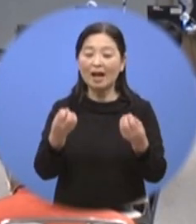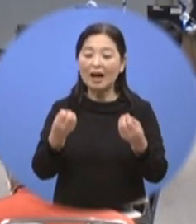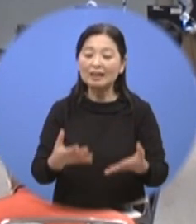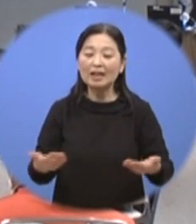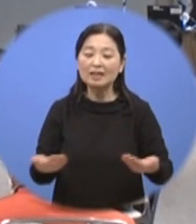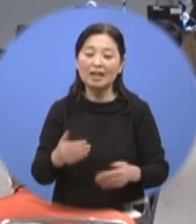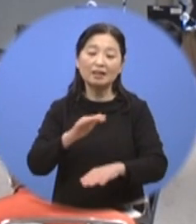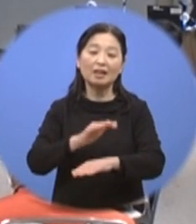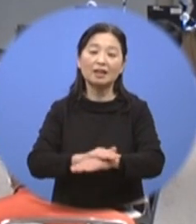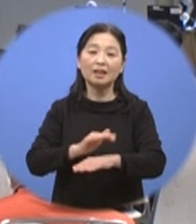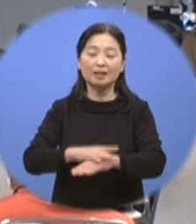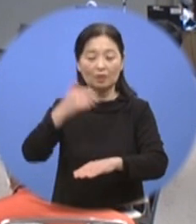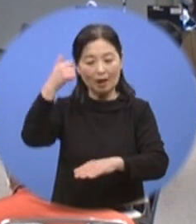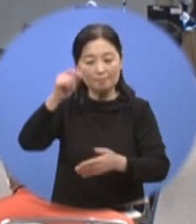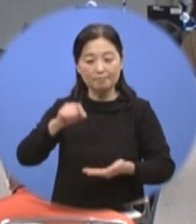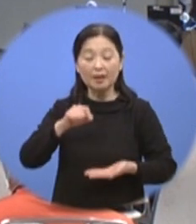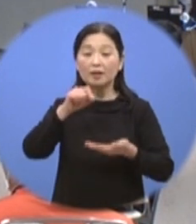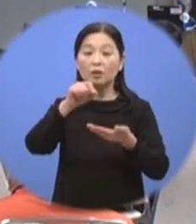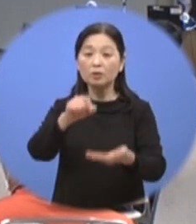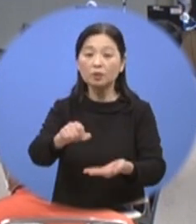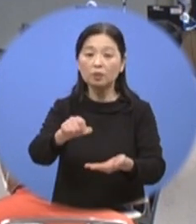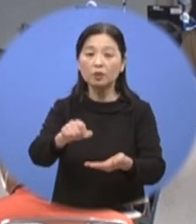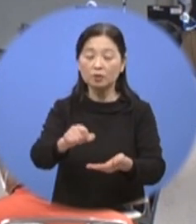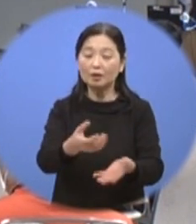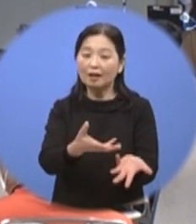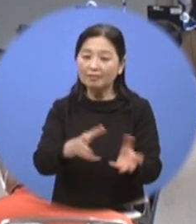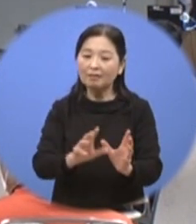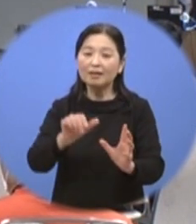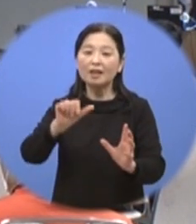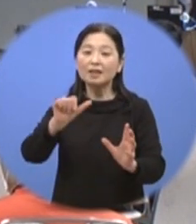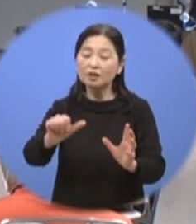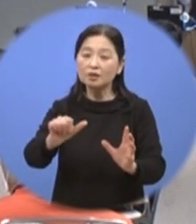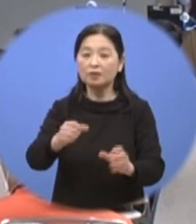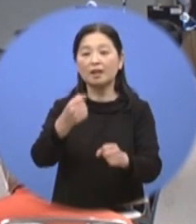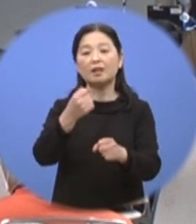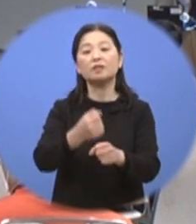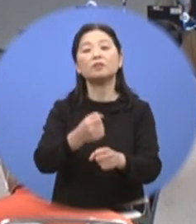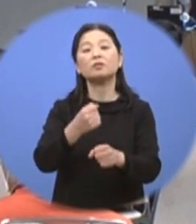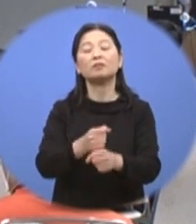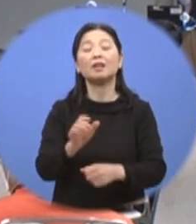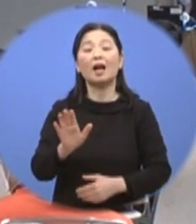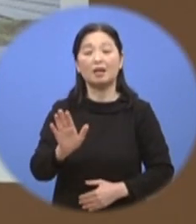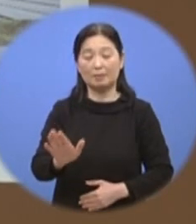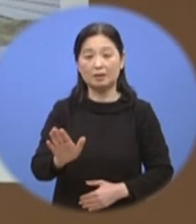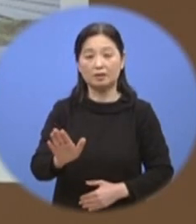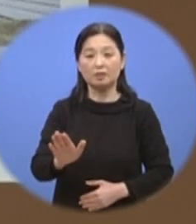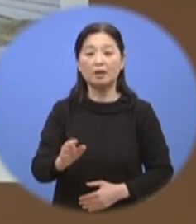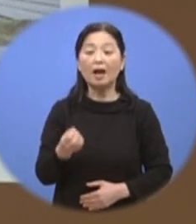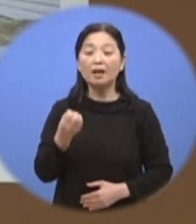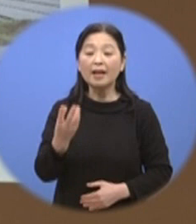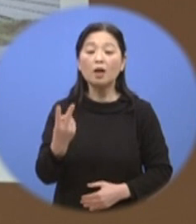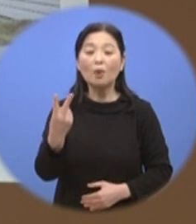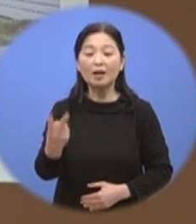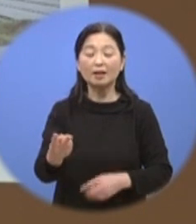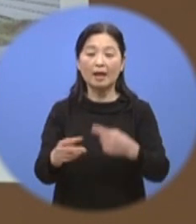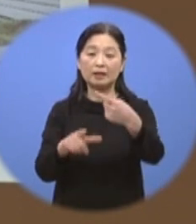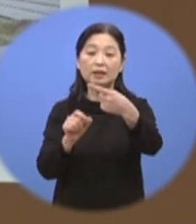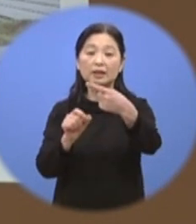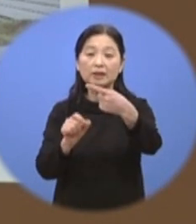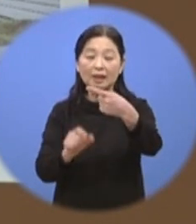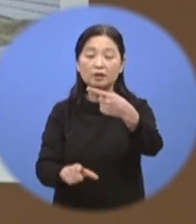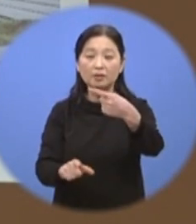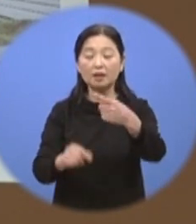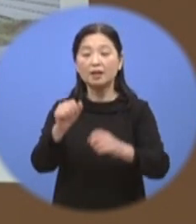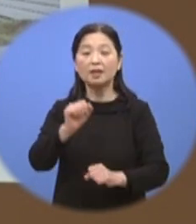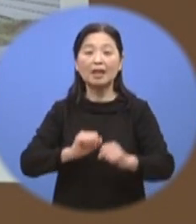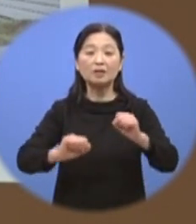き方を提案しようという5つの民間企業で構成する団体で、令和2年1月に活動を始めました